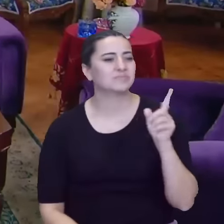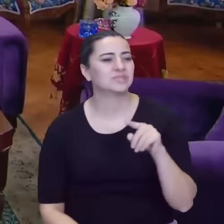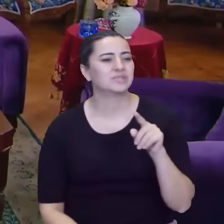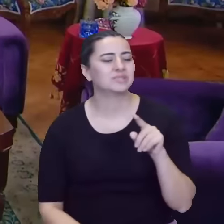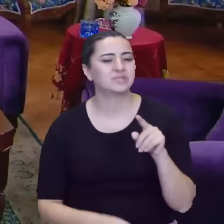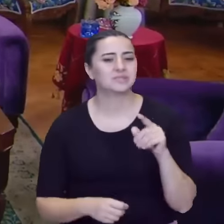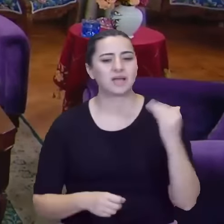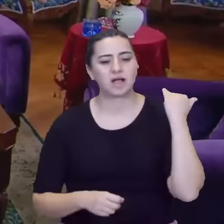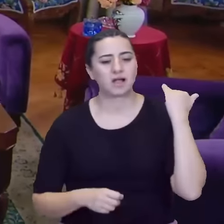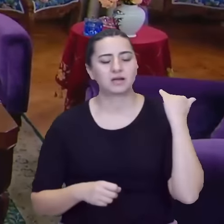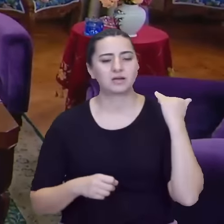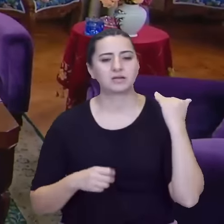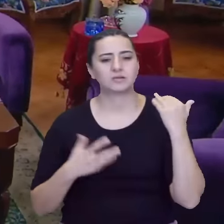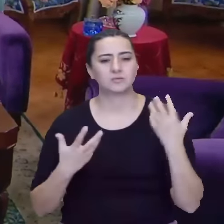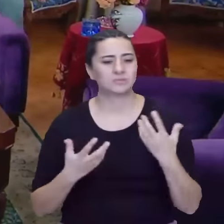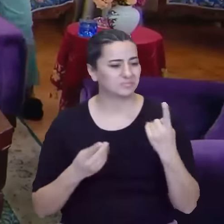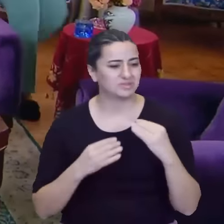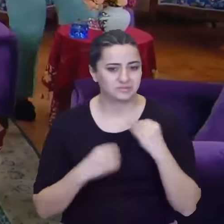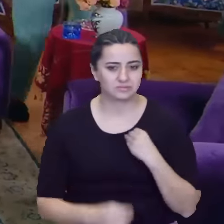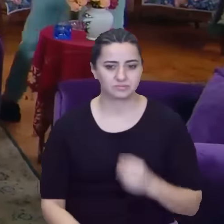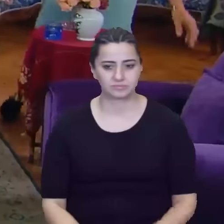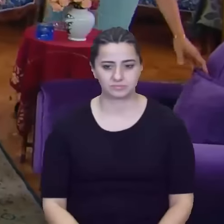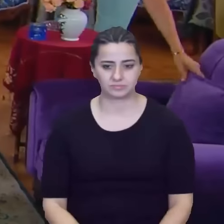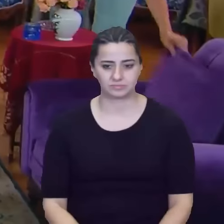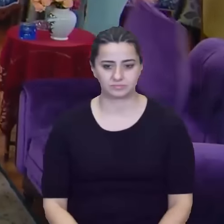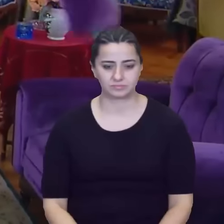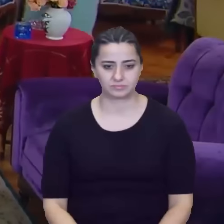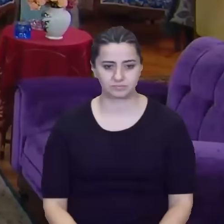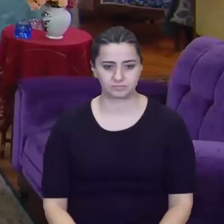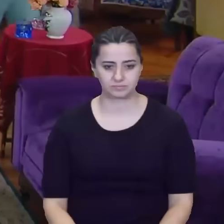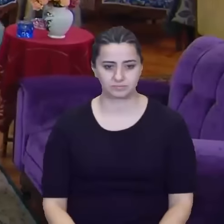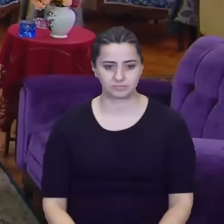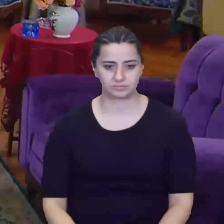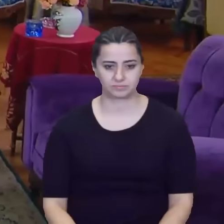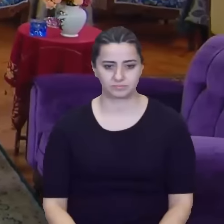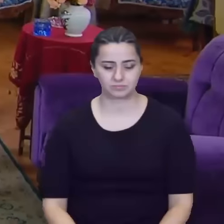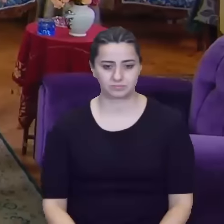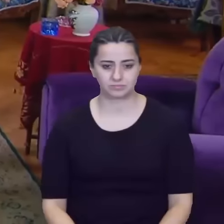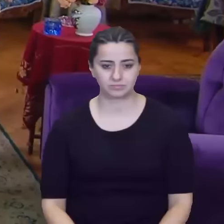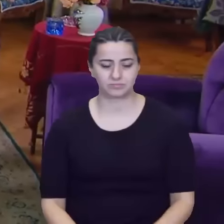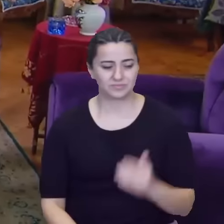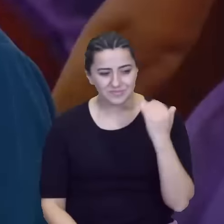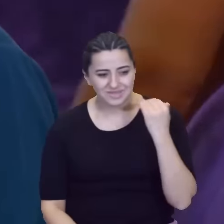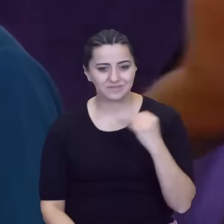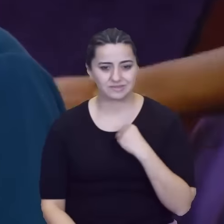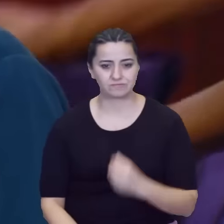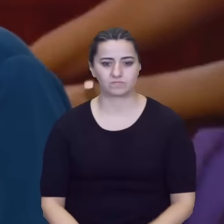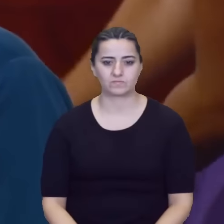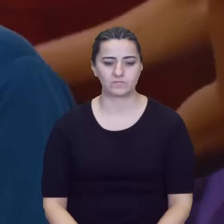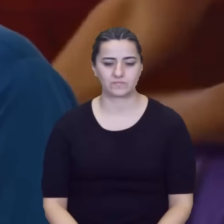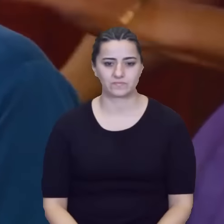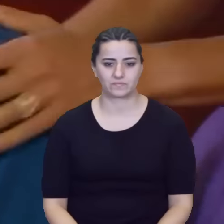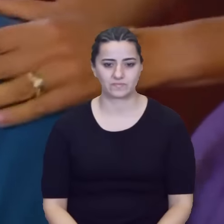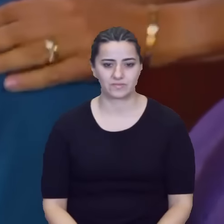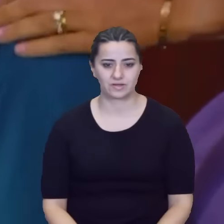kırlent var mı sırtıma? Çok çöktüm böyle. Dönüp aldı koltuktan. Dur şöyle bir beslersen. Eğilip beklerken Gülden